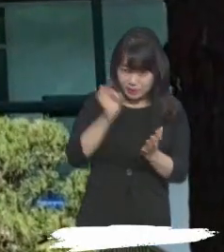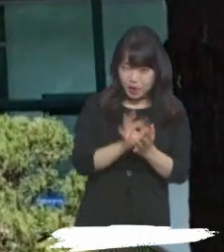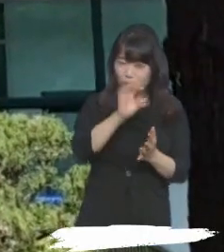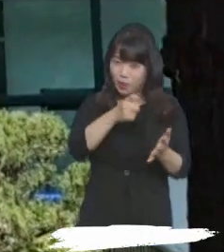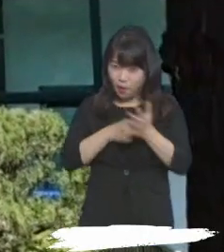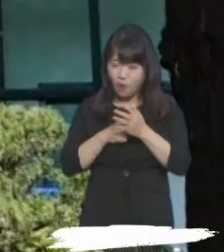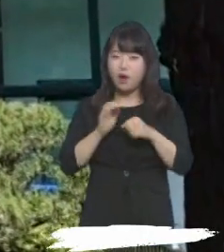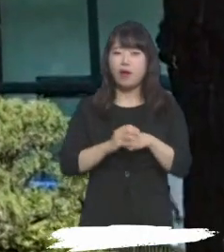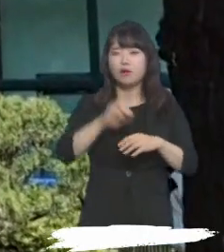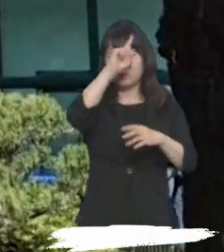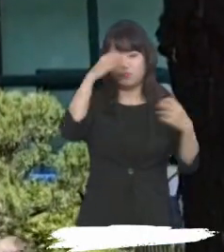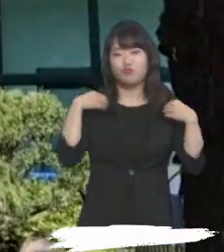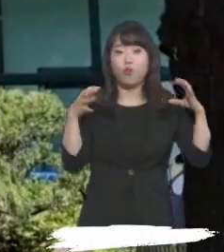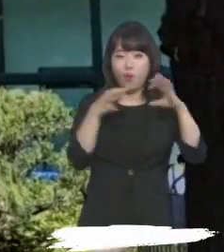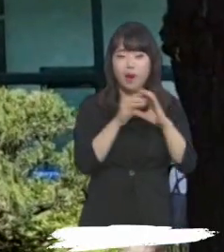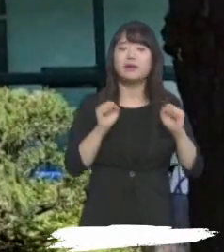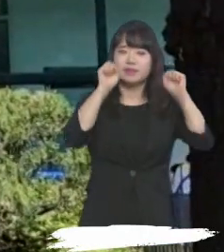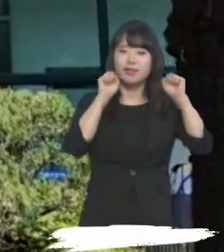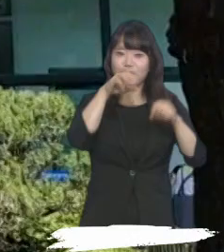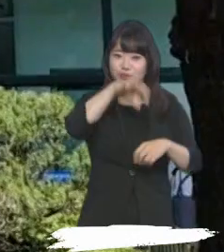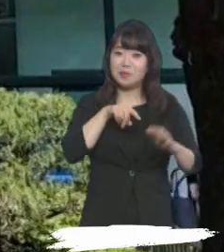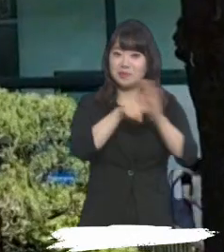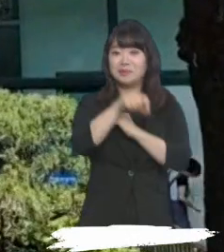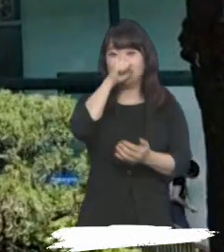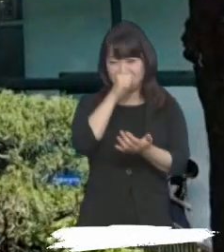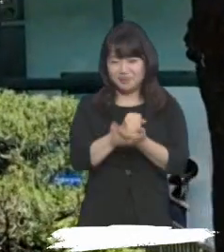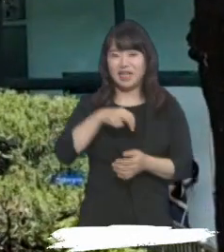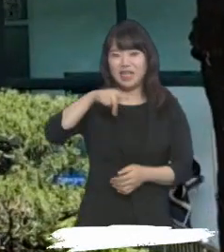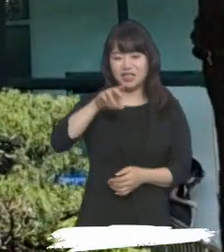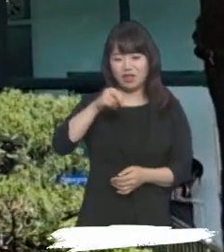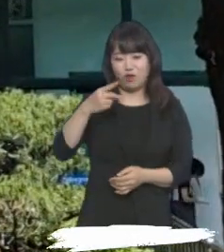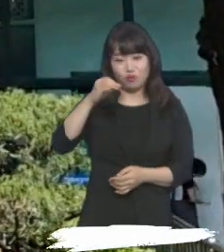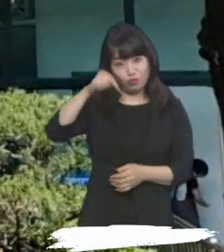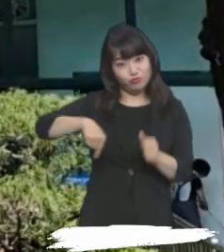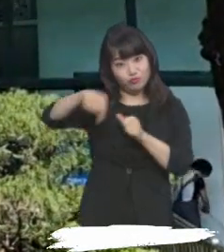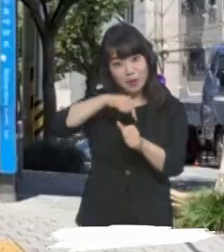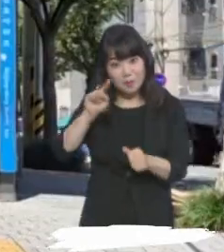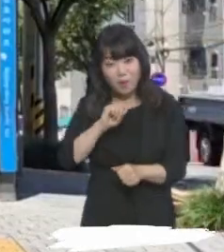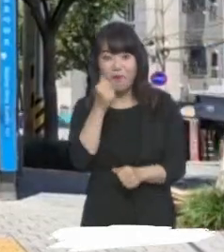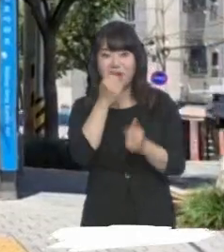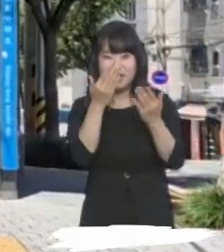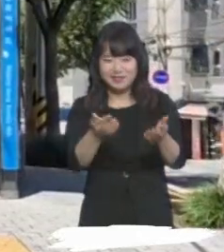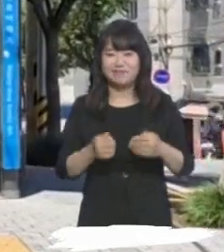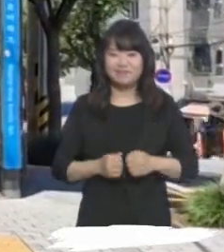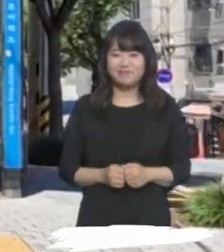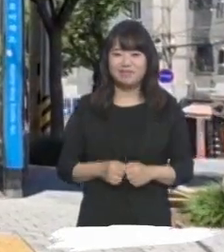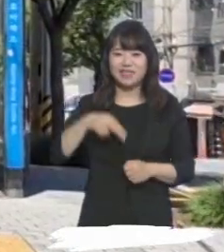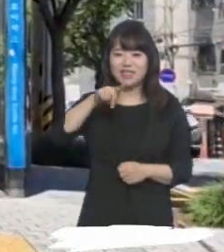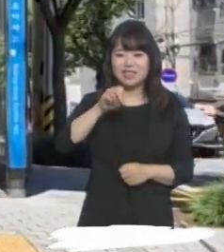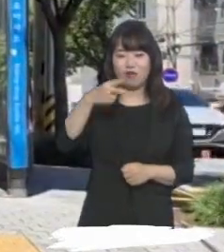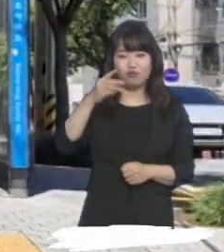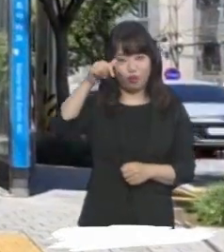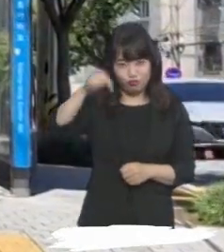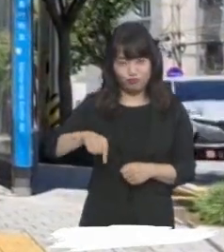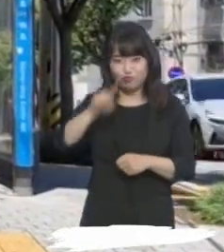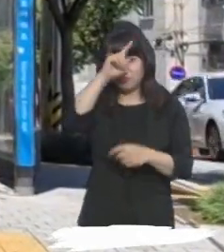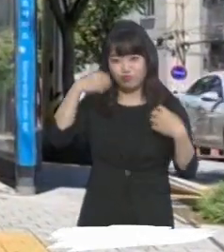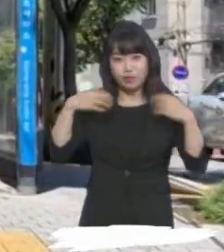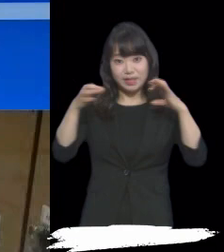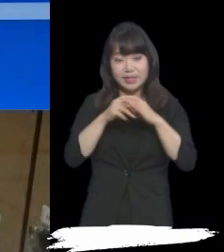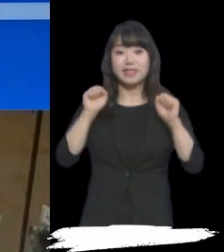하려면 공공체육관이 적당합니다. 성동구 사정은 어떨까요? 성동구